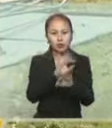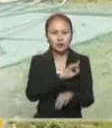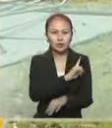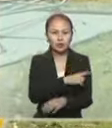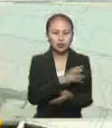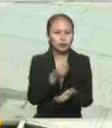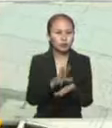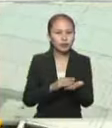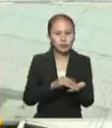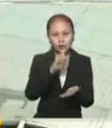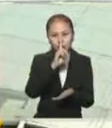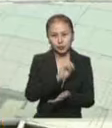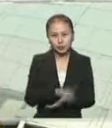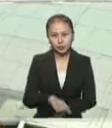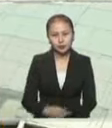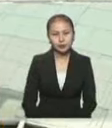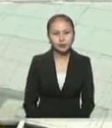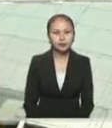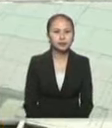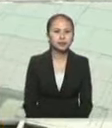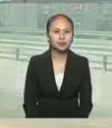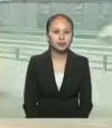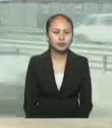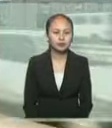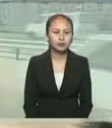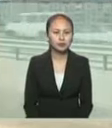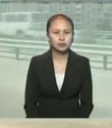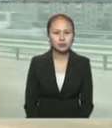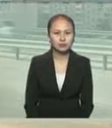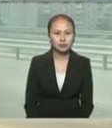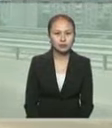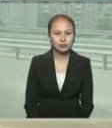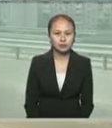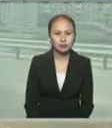қайталанбайды деп отыр. Болат Көкенайұлы, Медет Өмірханов, Берік Жобалайұлы, хабар Семейден.